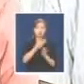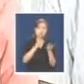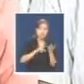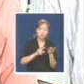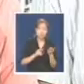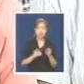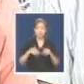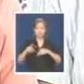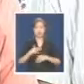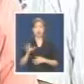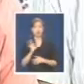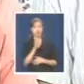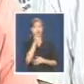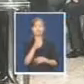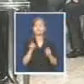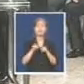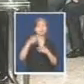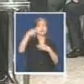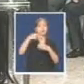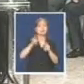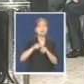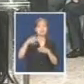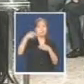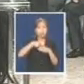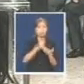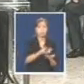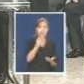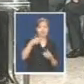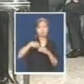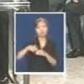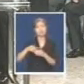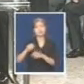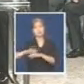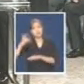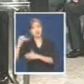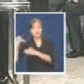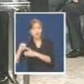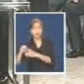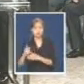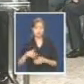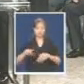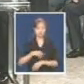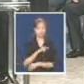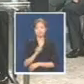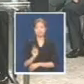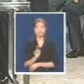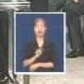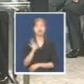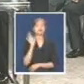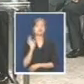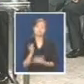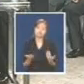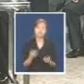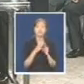สินค้านั้นต้องมีทั้งระยะสั้นระยะกลางและระยะยาวอันนี้เราพูดถึงว่าระยะสั้นแหละที่เราจะต้องขอให้ความร่วมมือกับทุกฝ่ายให้